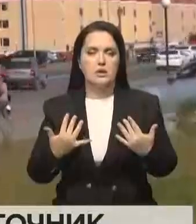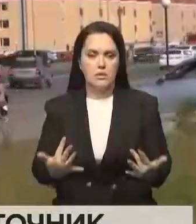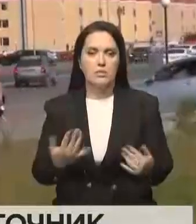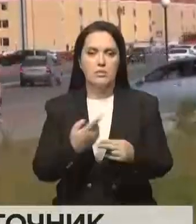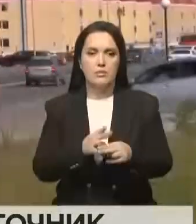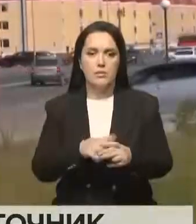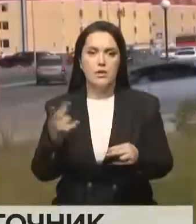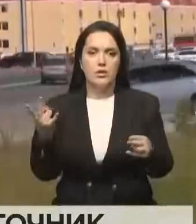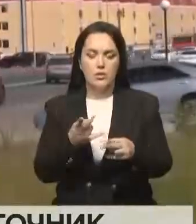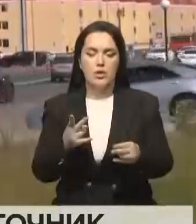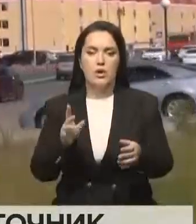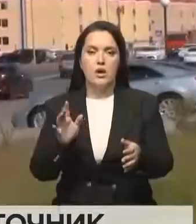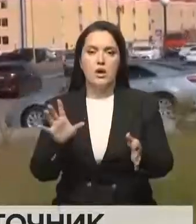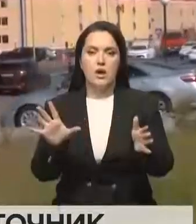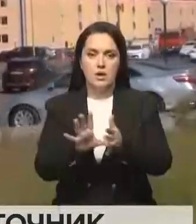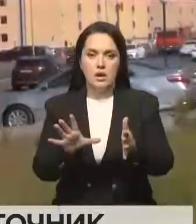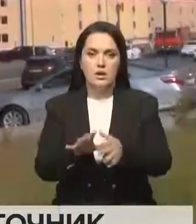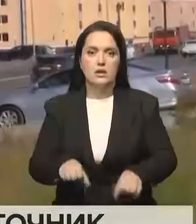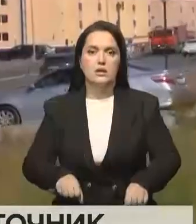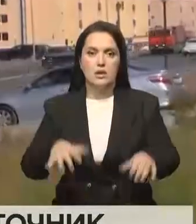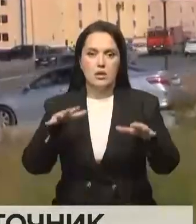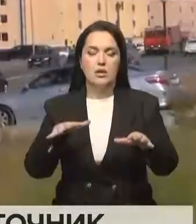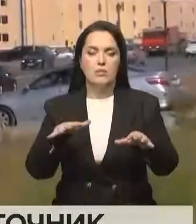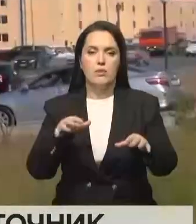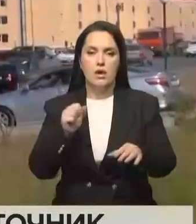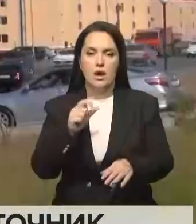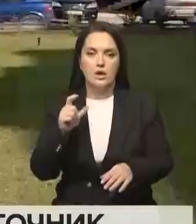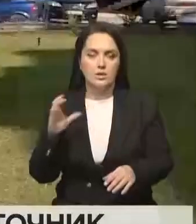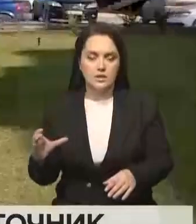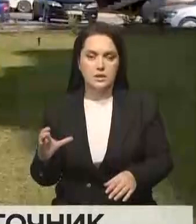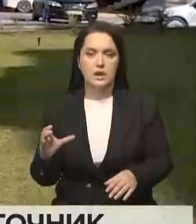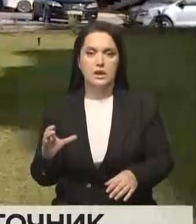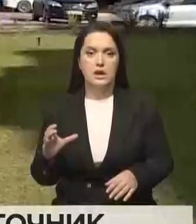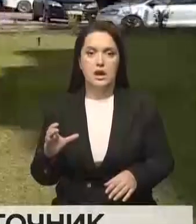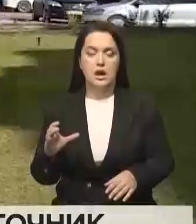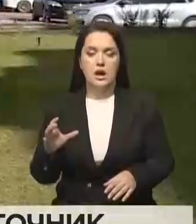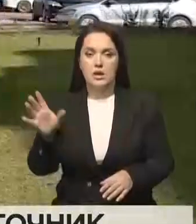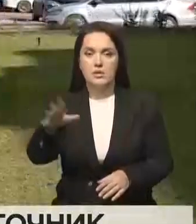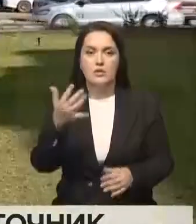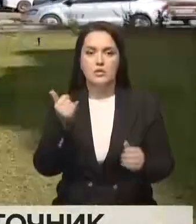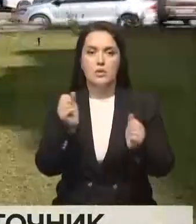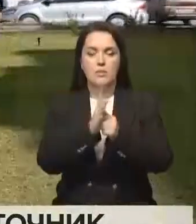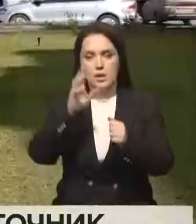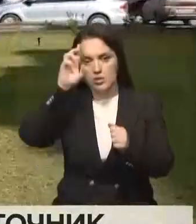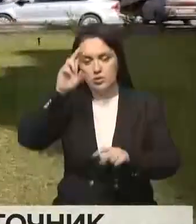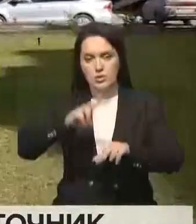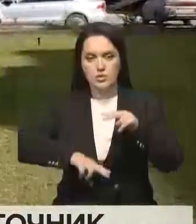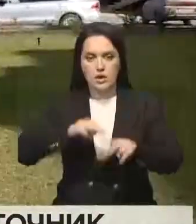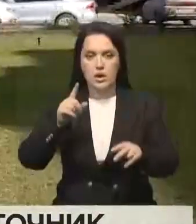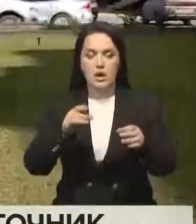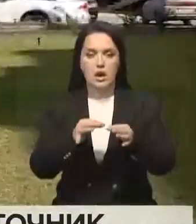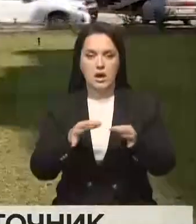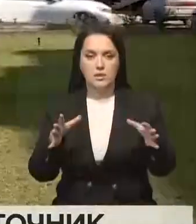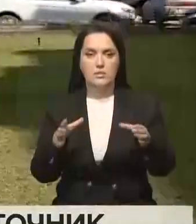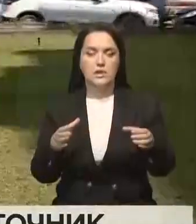стабильная базовая генерация, которую мы считаем является также атомной энергетикой. Сейчас 15 государств строят большие атомные станции,